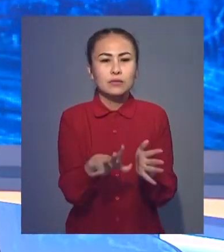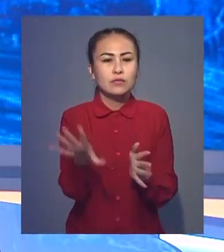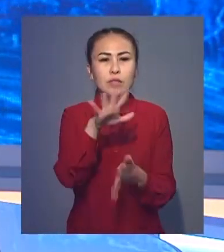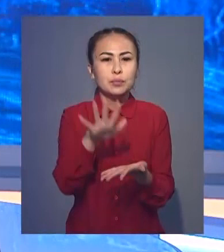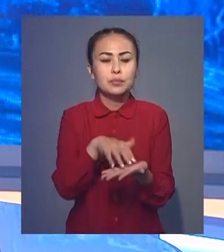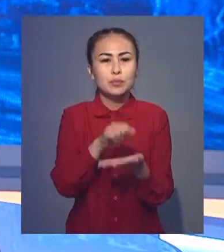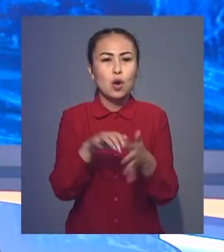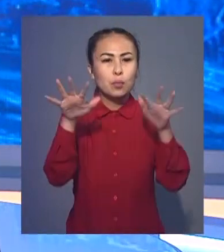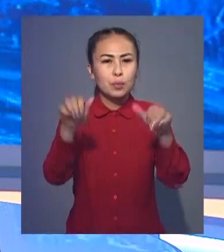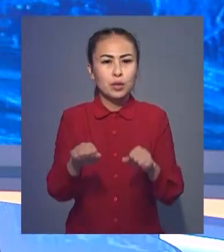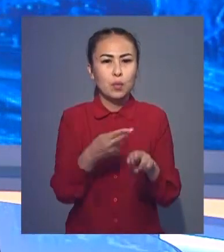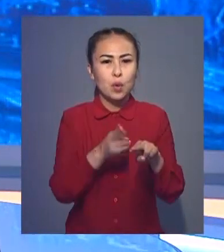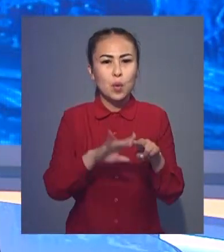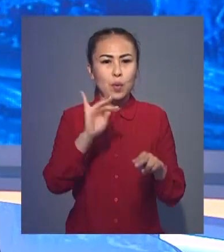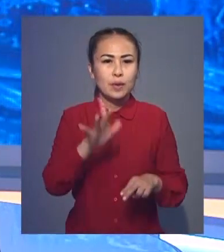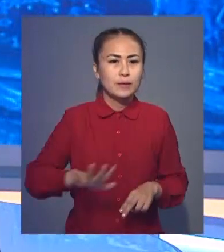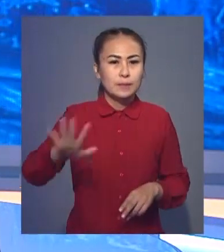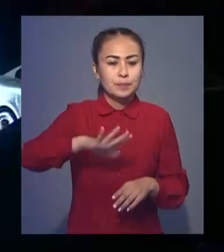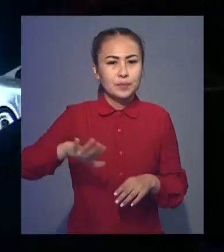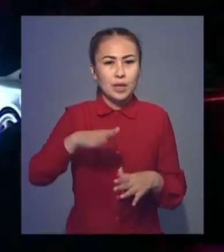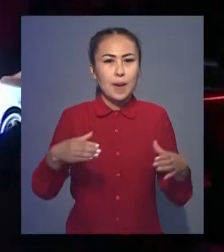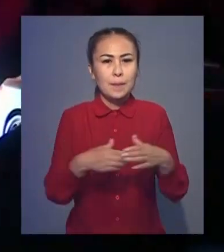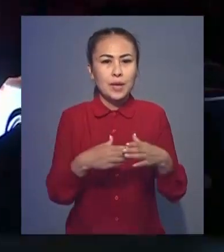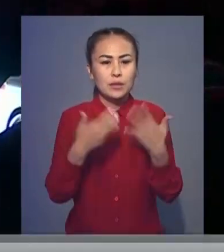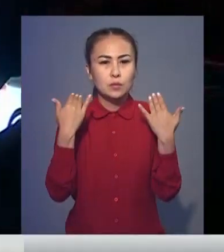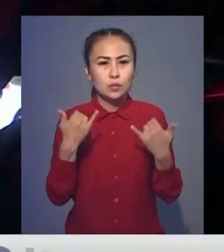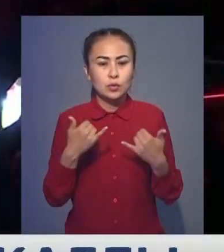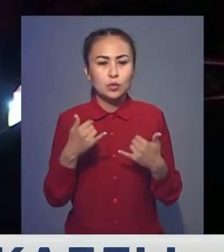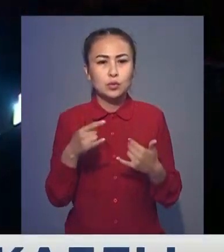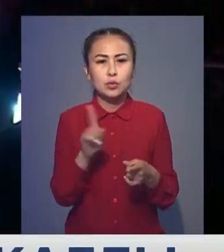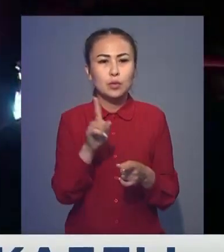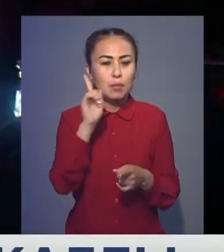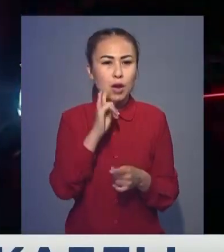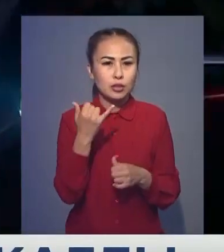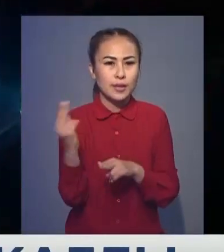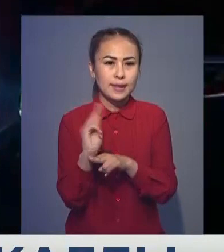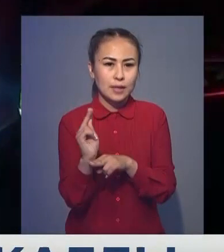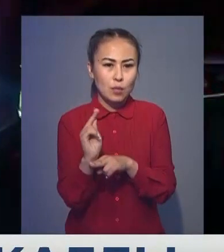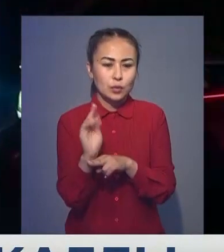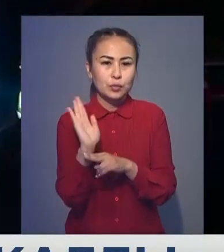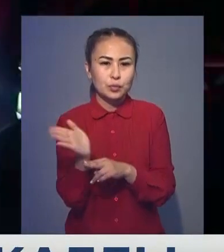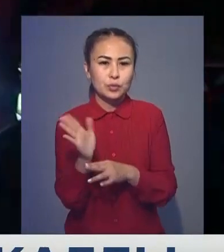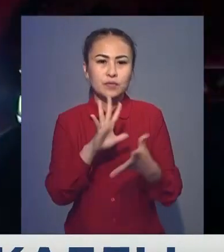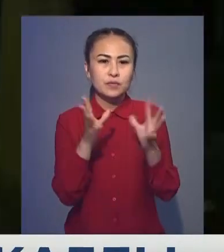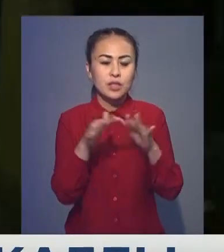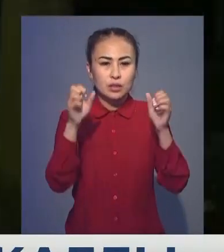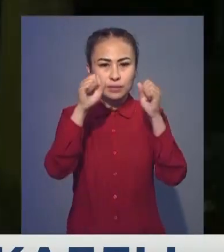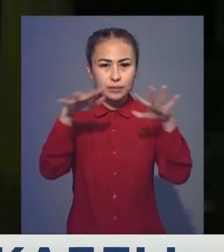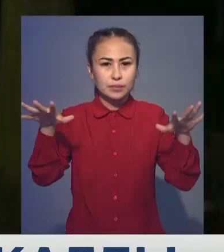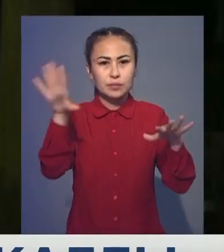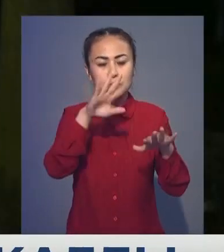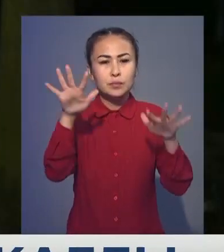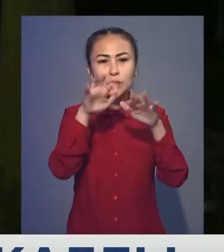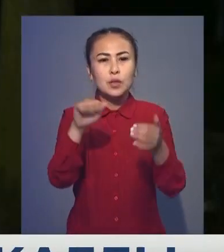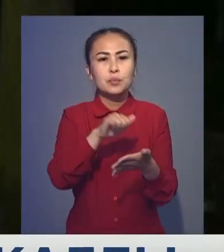сөніп қалуы Бруклиннің оңтүстік шығысында тіркелген. Компания қазір олқылықтың орнын толтырып жатқандығын айтады. Бұған дейін жарықтың